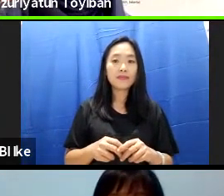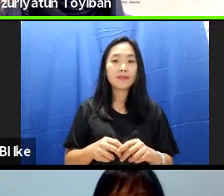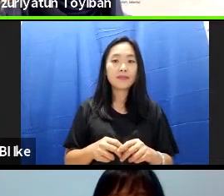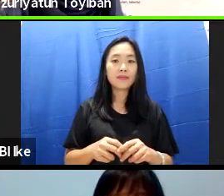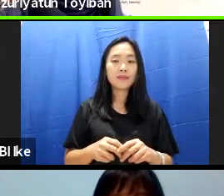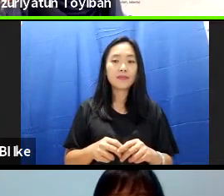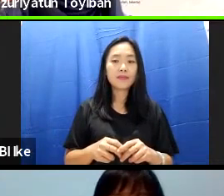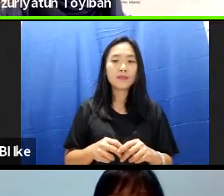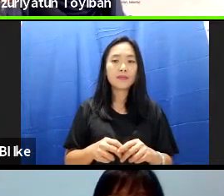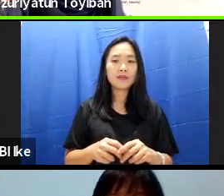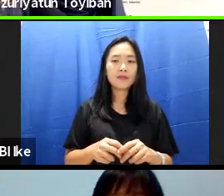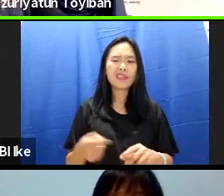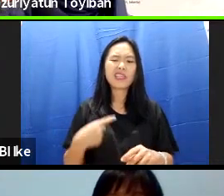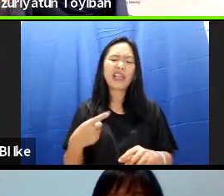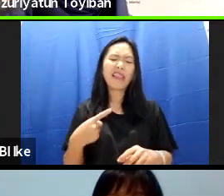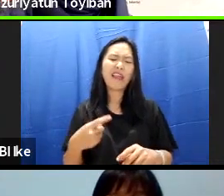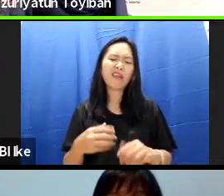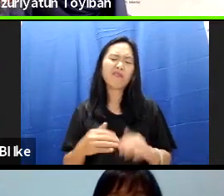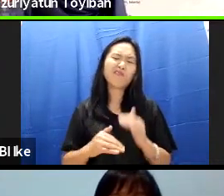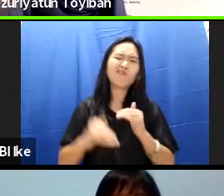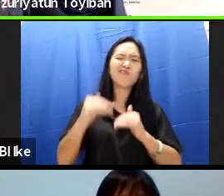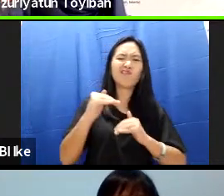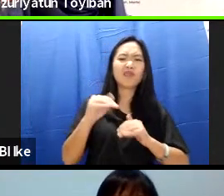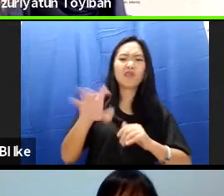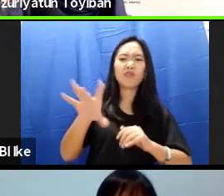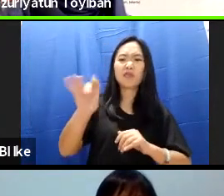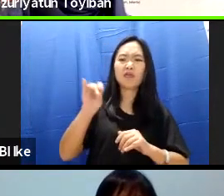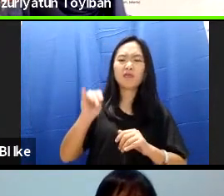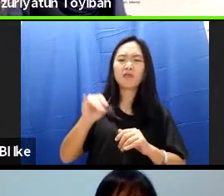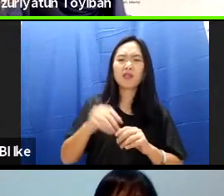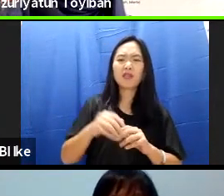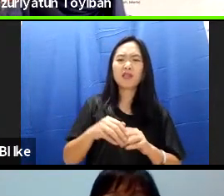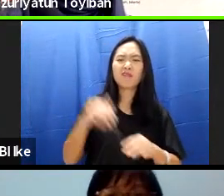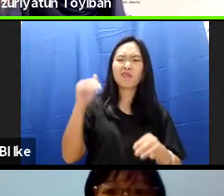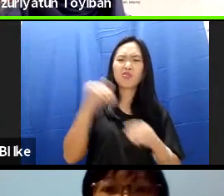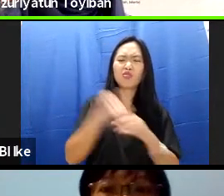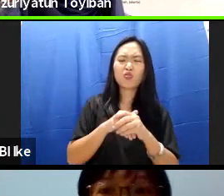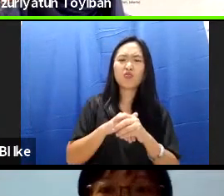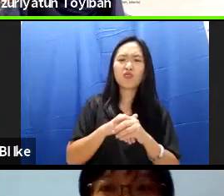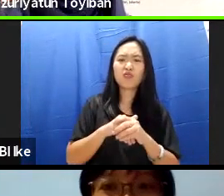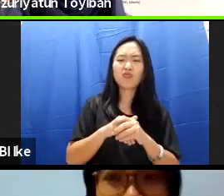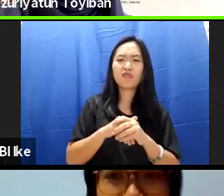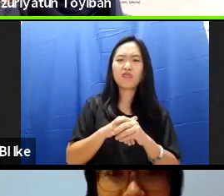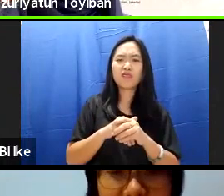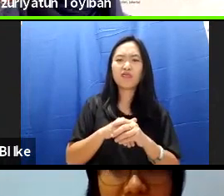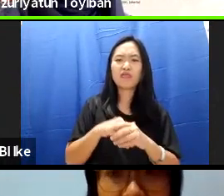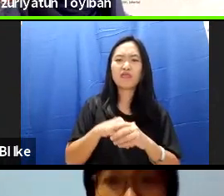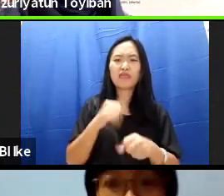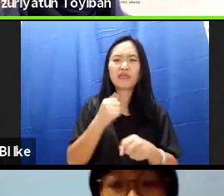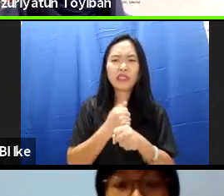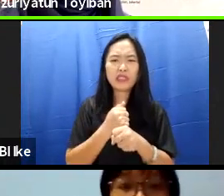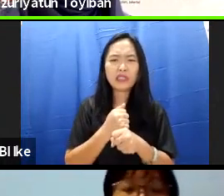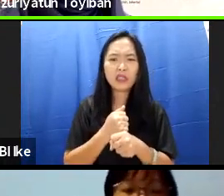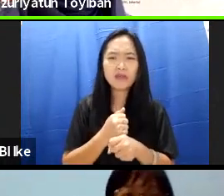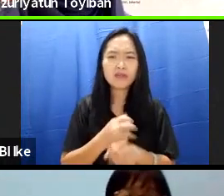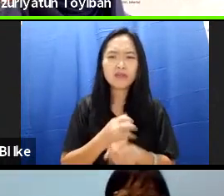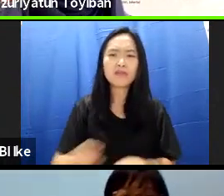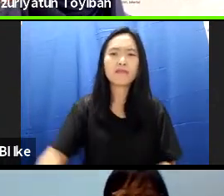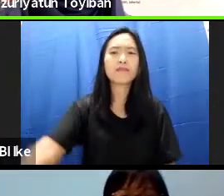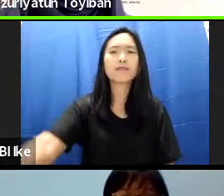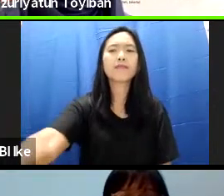kecenderungan untuk bagaimana masuk nilai gender yang lebih pro-kesetaraan ya, bersama dengan kesetaraan, saya kira